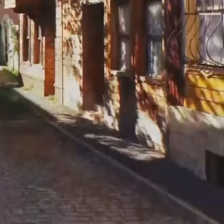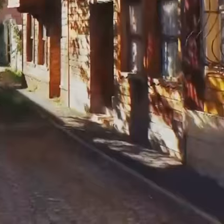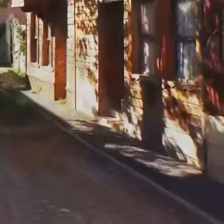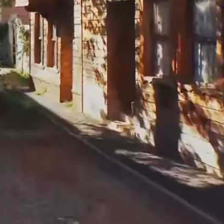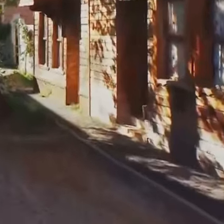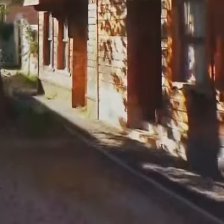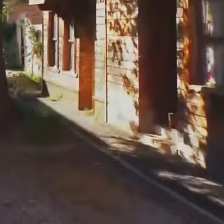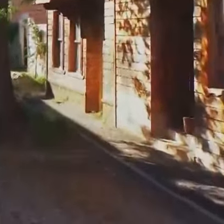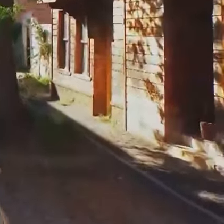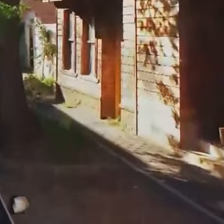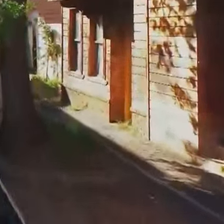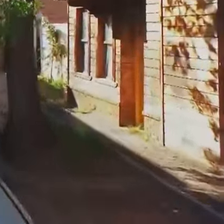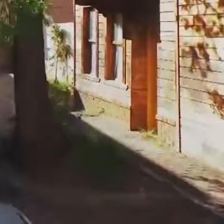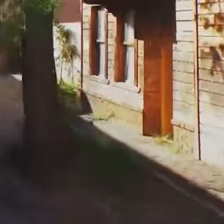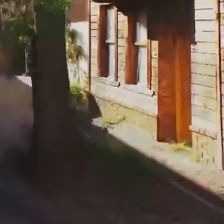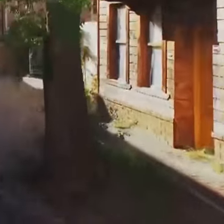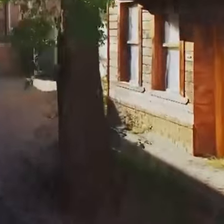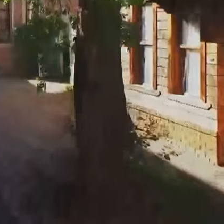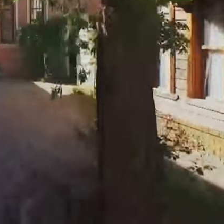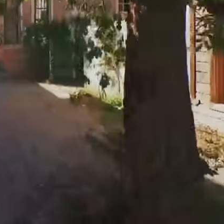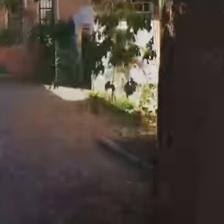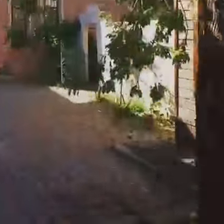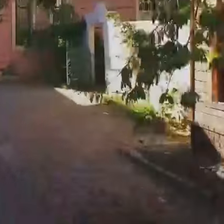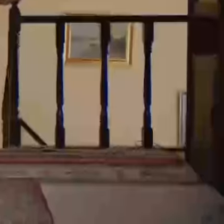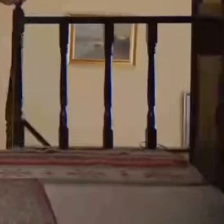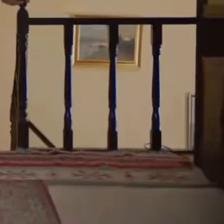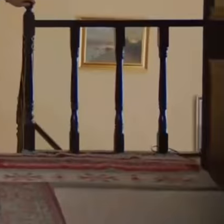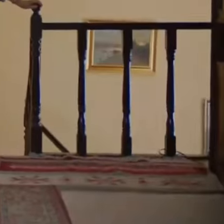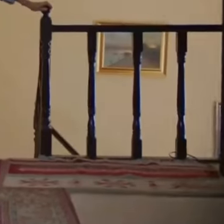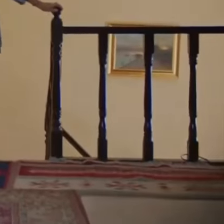Boğaz geçti. Sokak içlerine giriliyor.